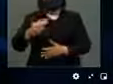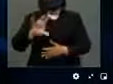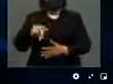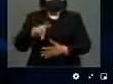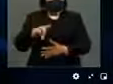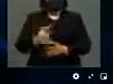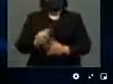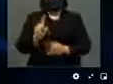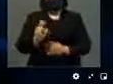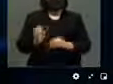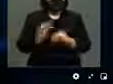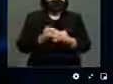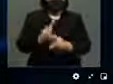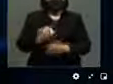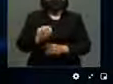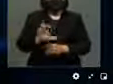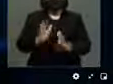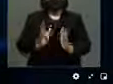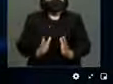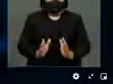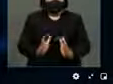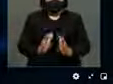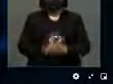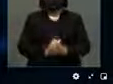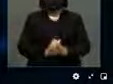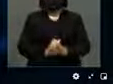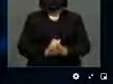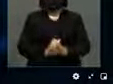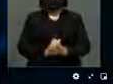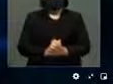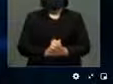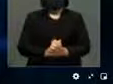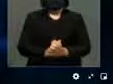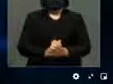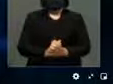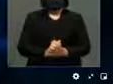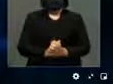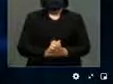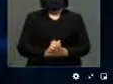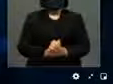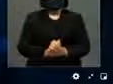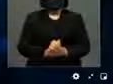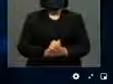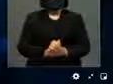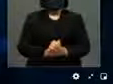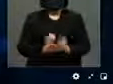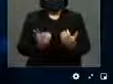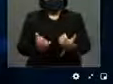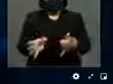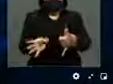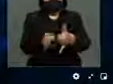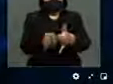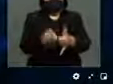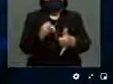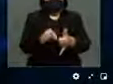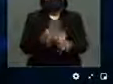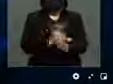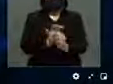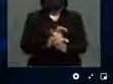น25รายนะครับมาดูในสถานการณ์ของการติดเชื้อในช่วง